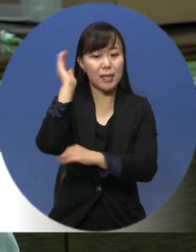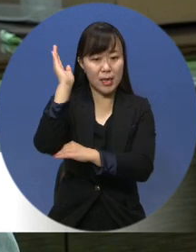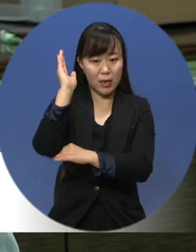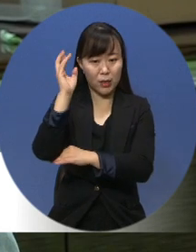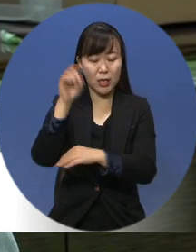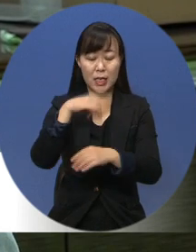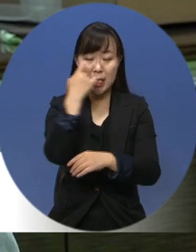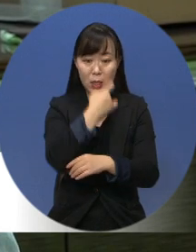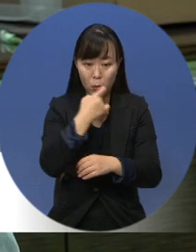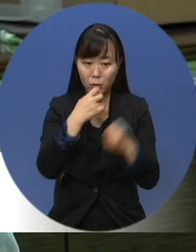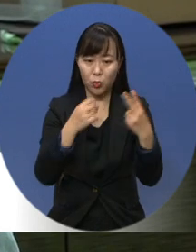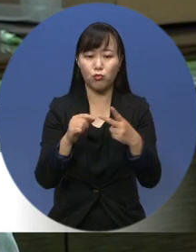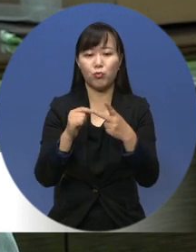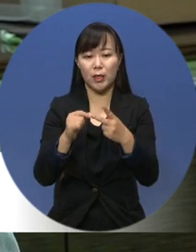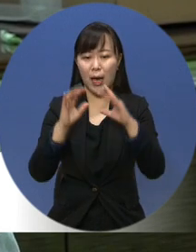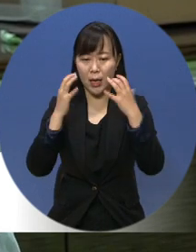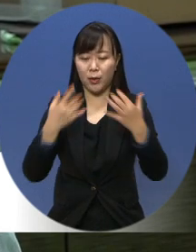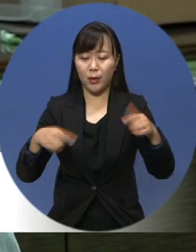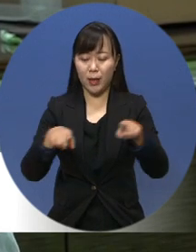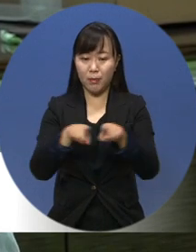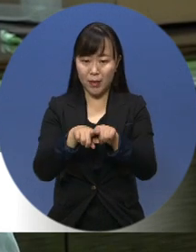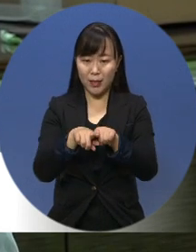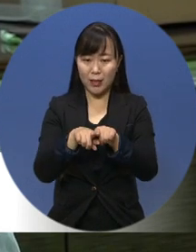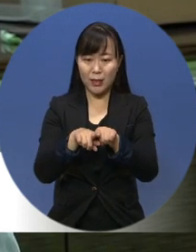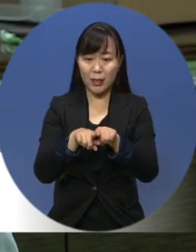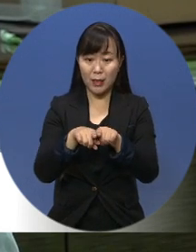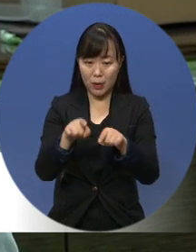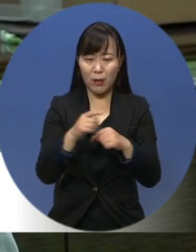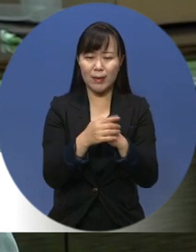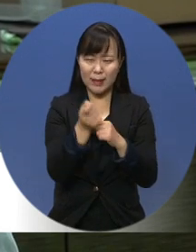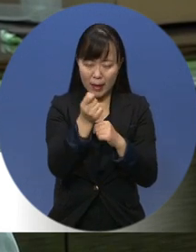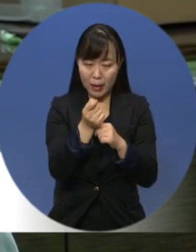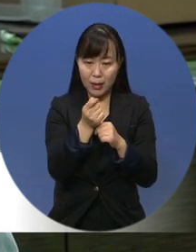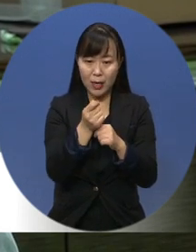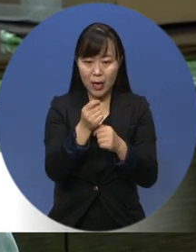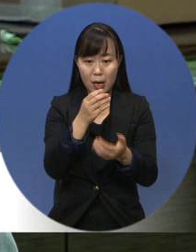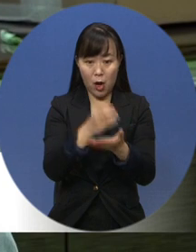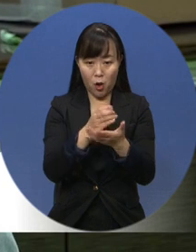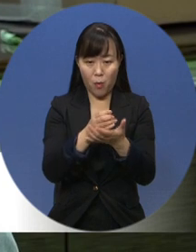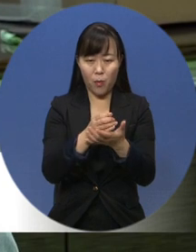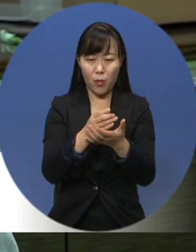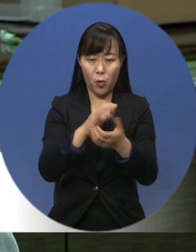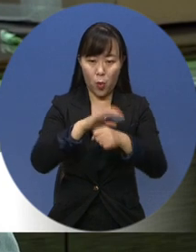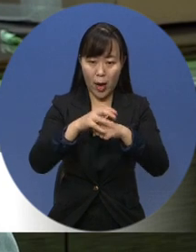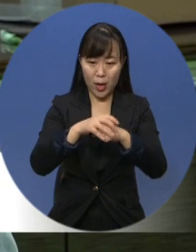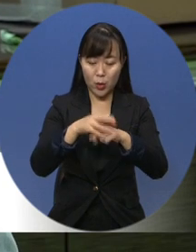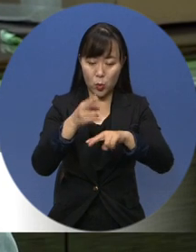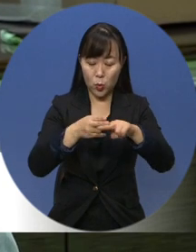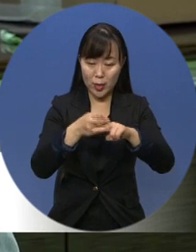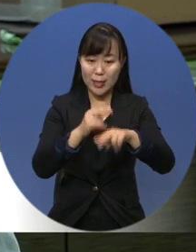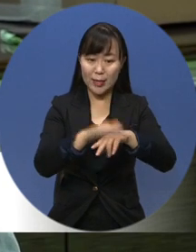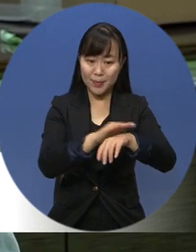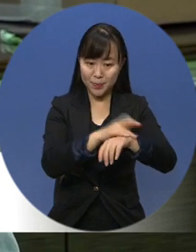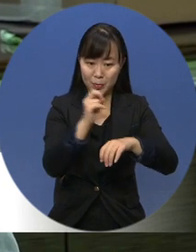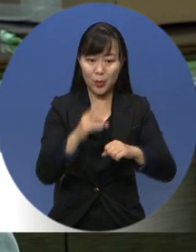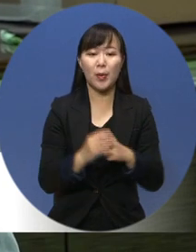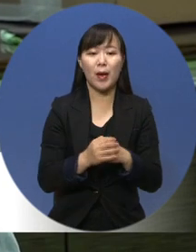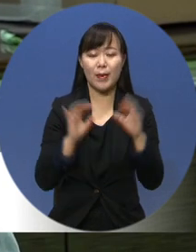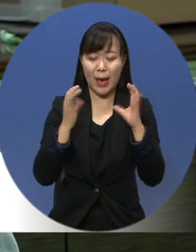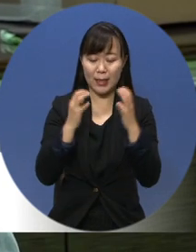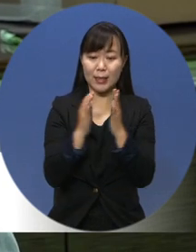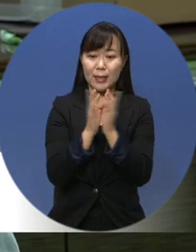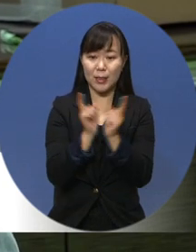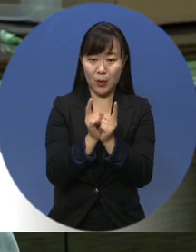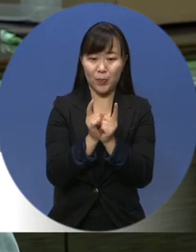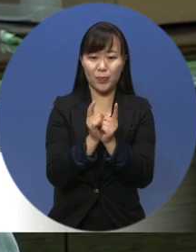두 번째로 아이들과 함께하는 저나트륨 컵과일, 요리 실습 만들기. 그리고 또 아이들이